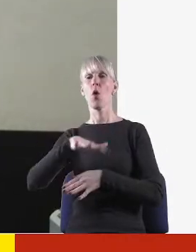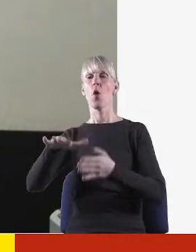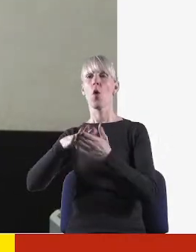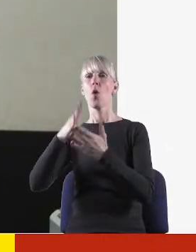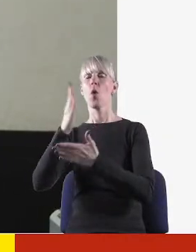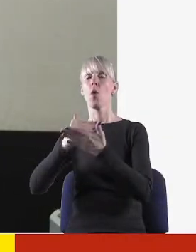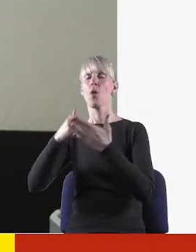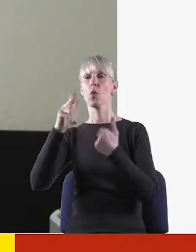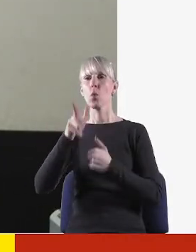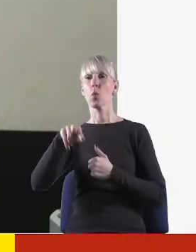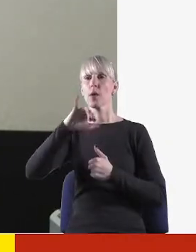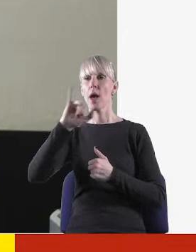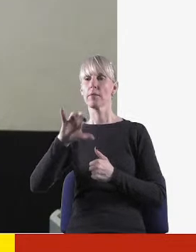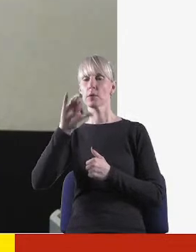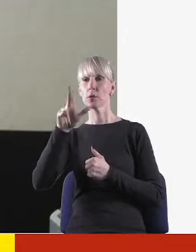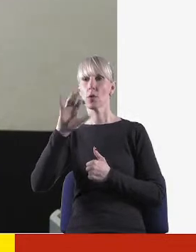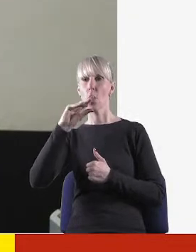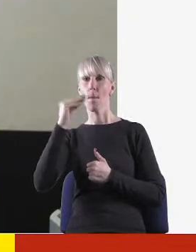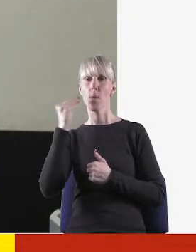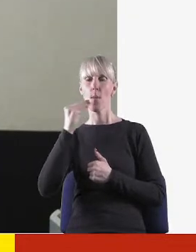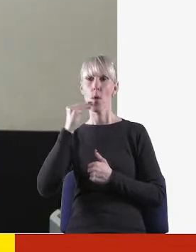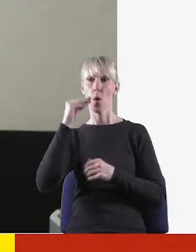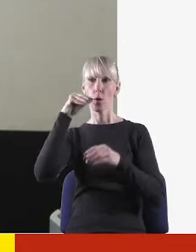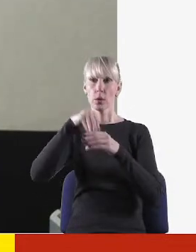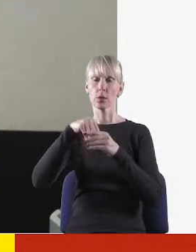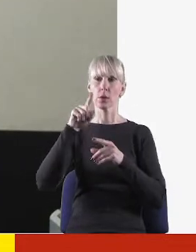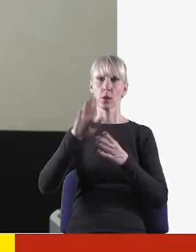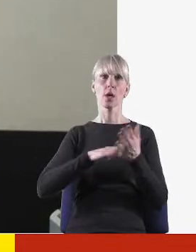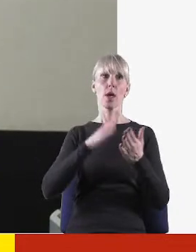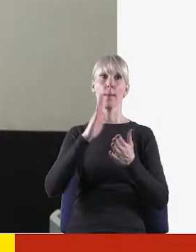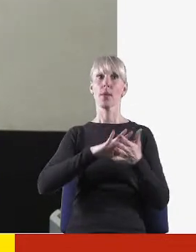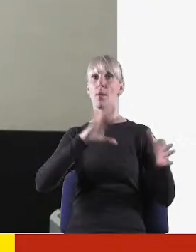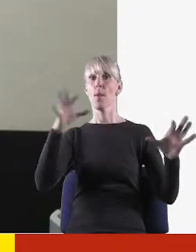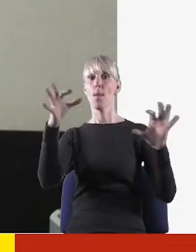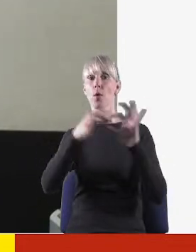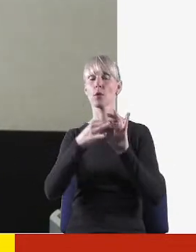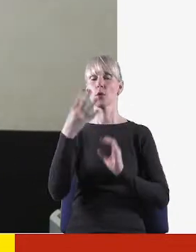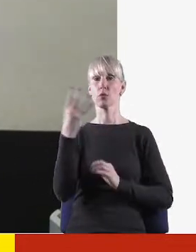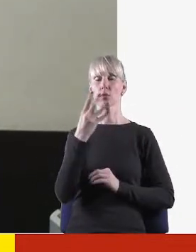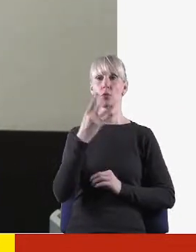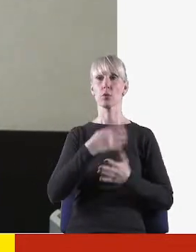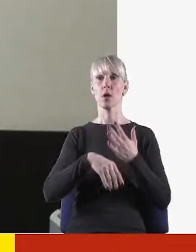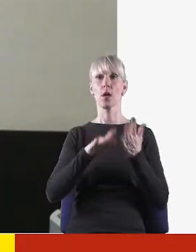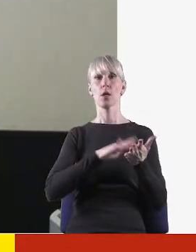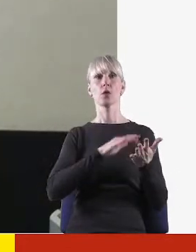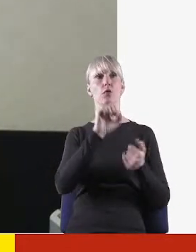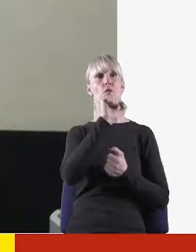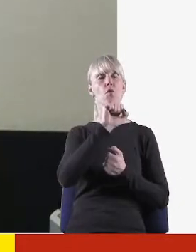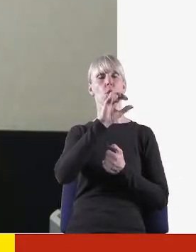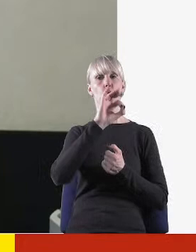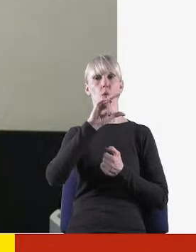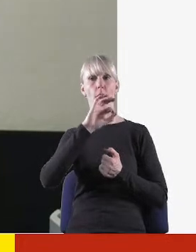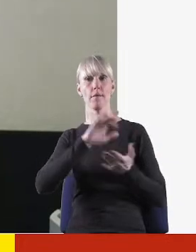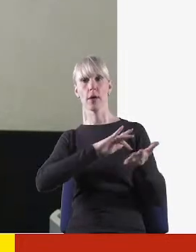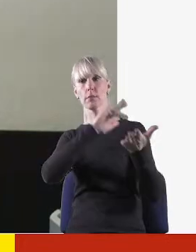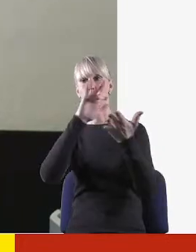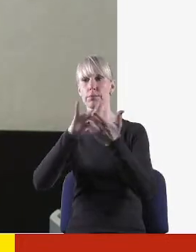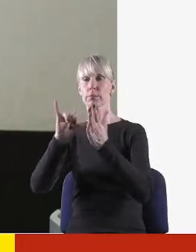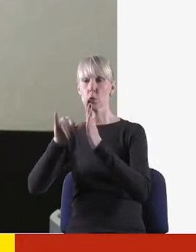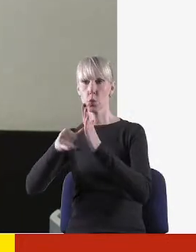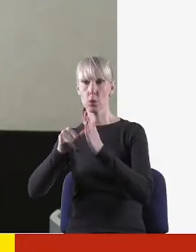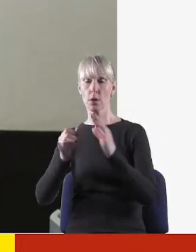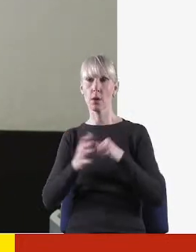że planowane są cztery pary połączeń z Włocławka do Kutna. A więc uzyskamy